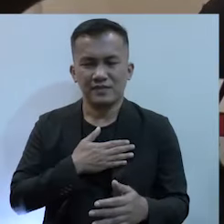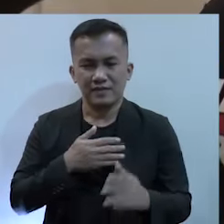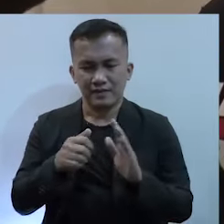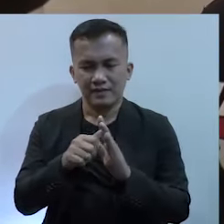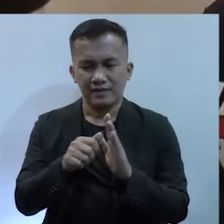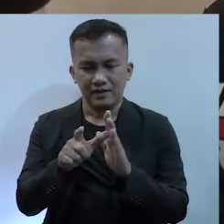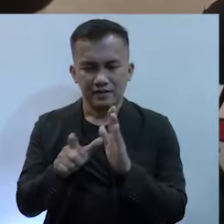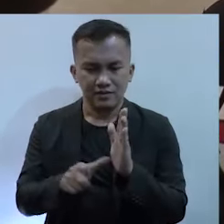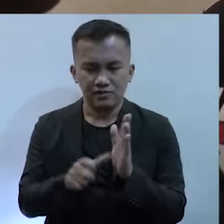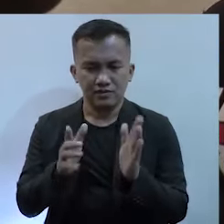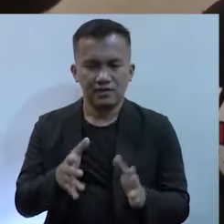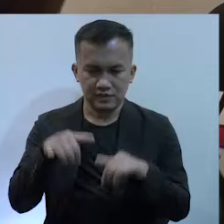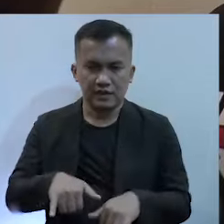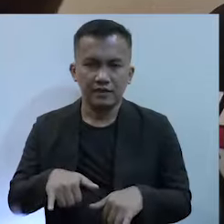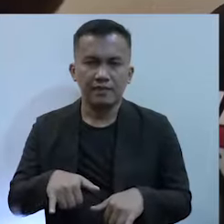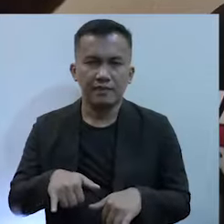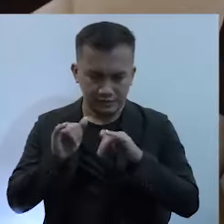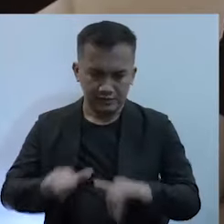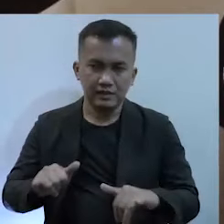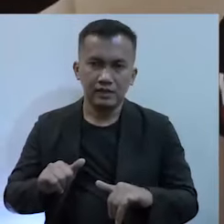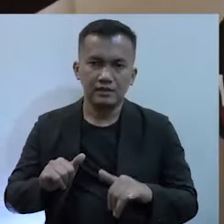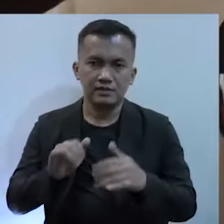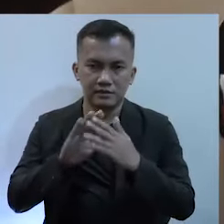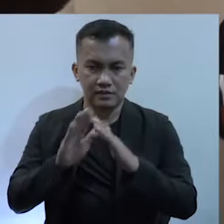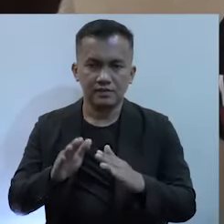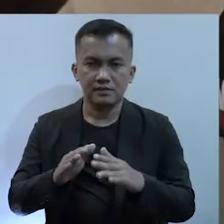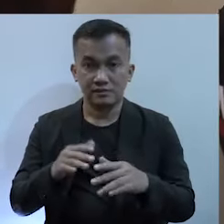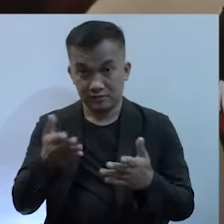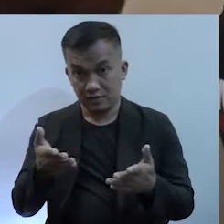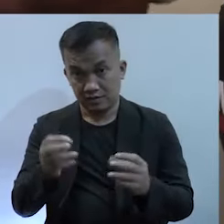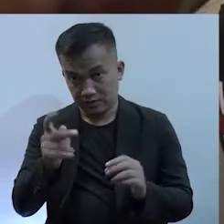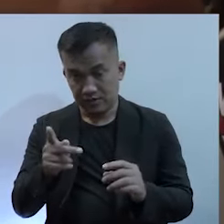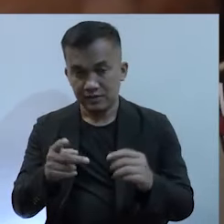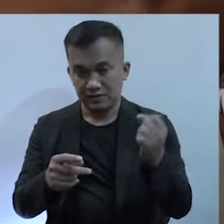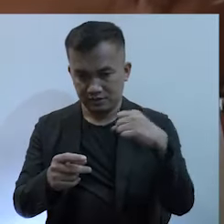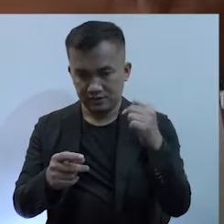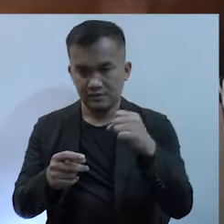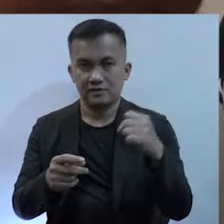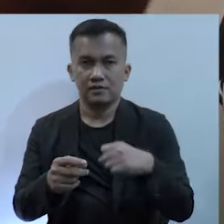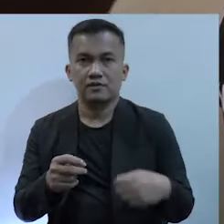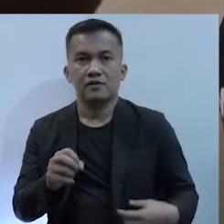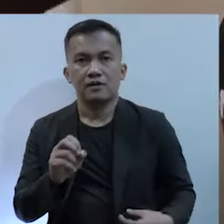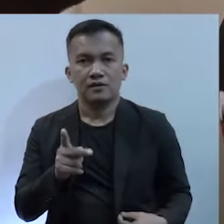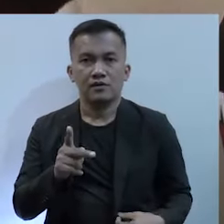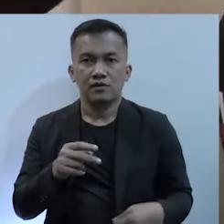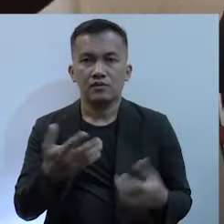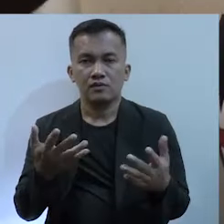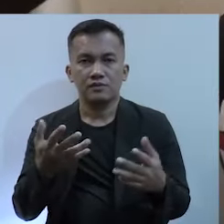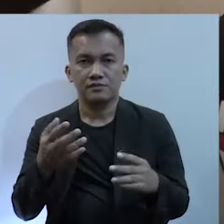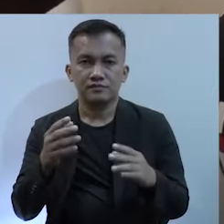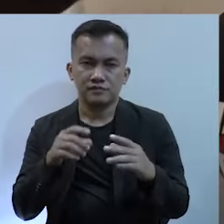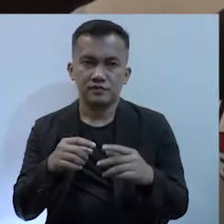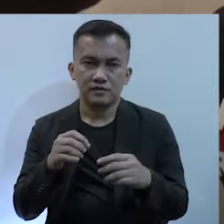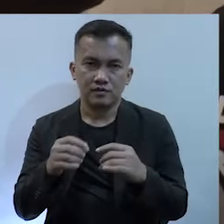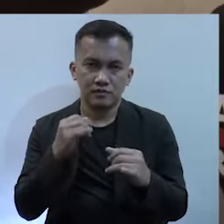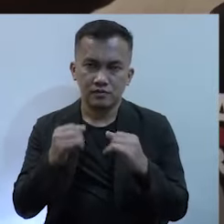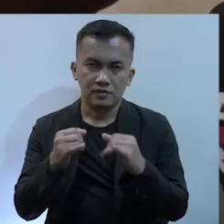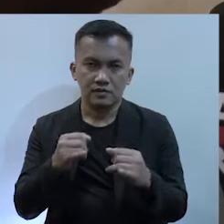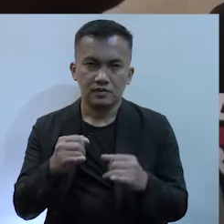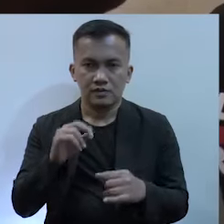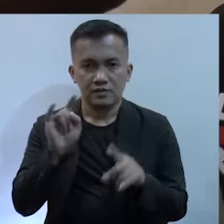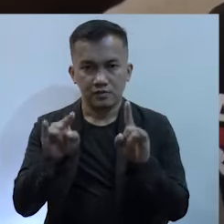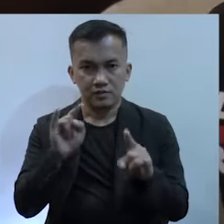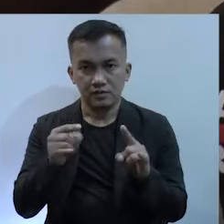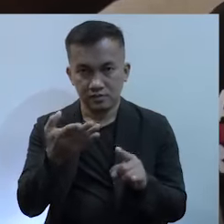lawyer, it's better for me to stay silent. Yes. Ha, ma'am? Opo, wala akong sige, problema sige, ha, sa amin. Sige, sige, salamat, ha. Okay, okay. Ang sa amin lang din, siyempre,